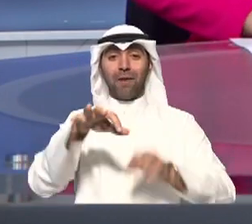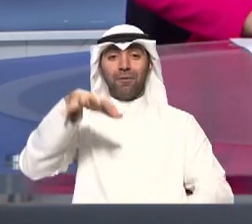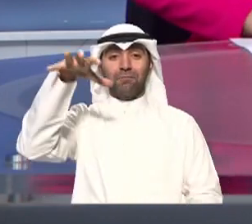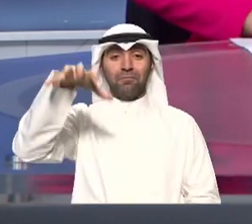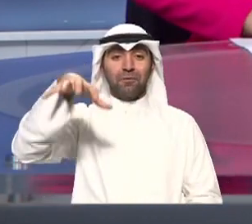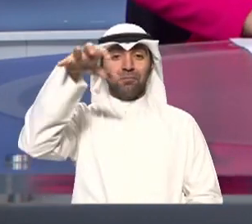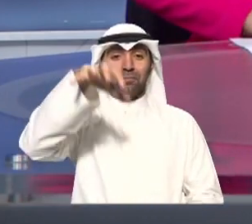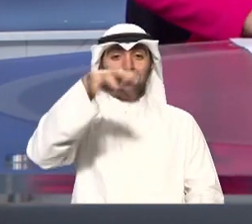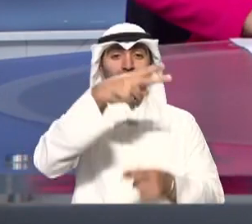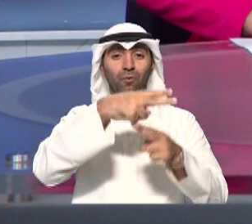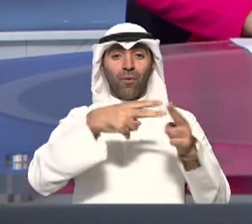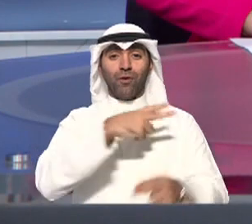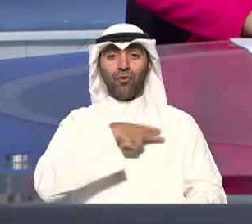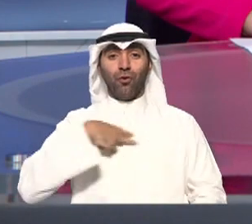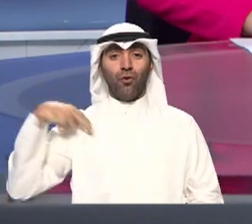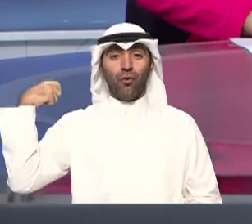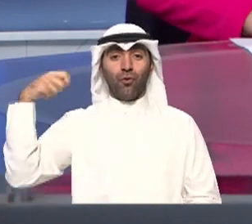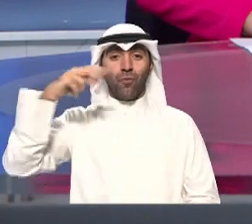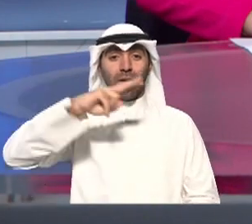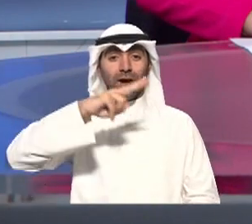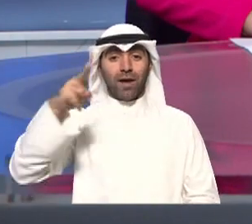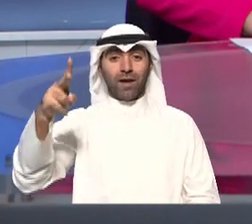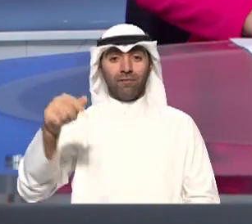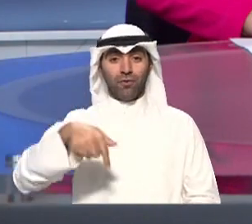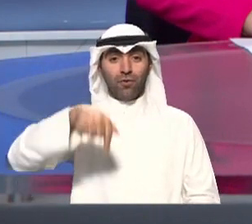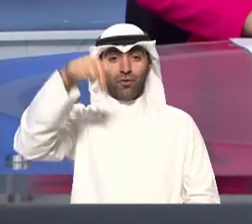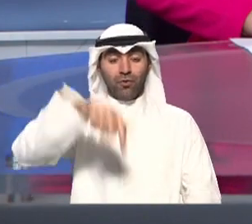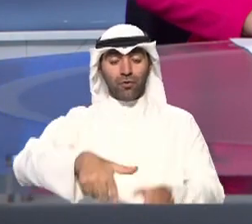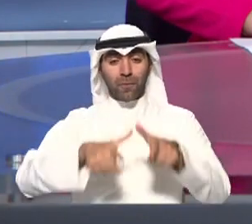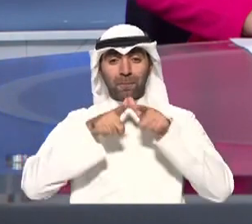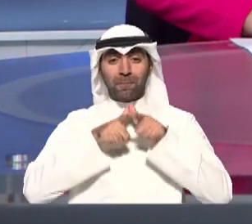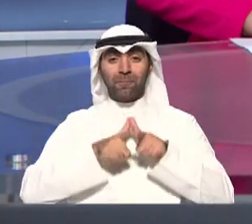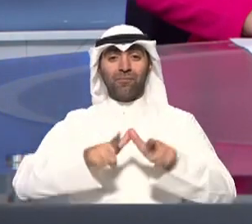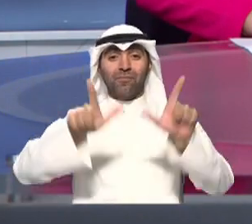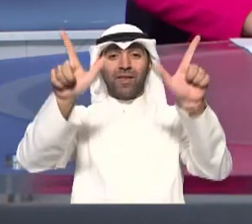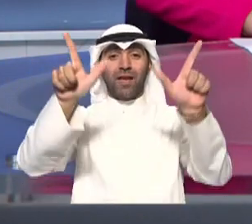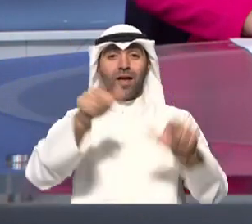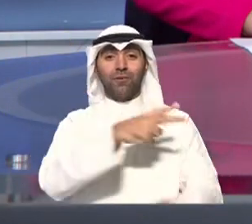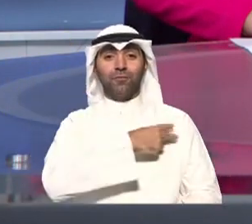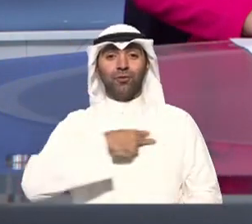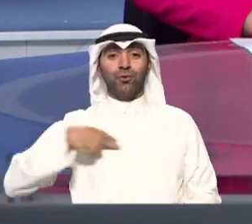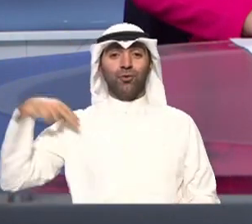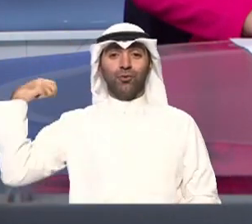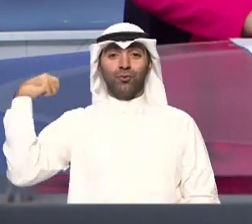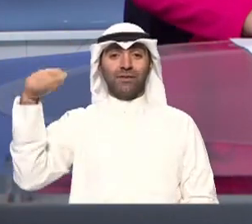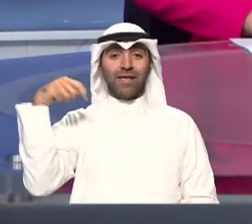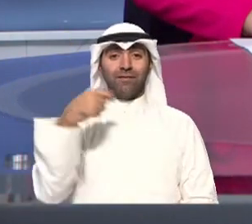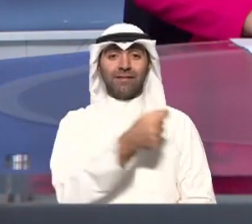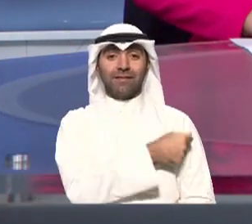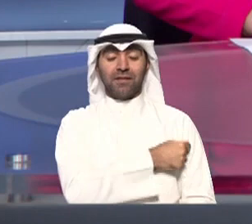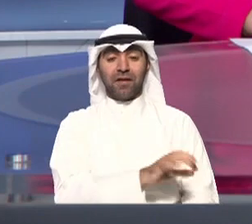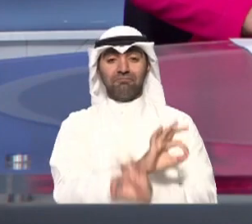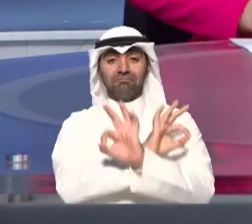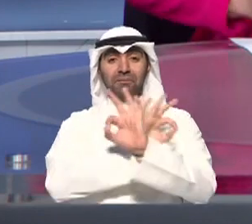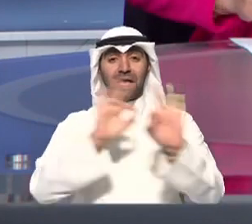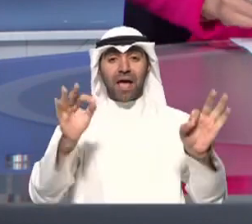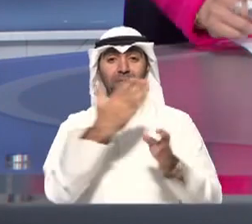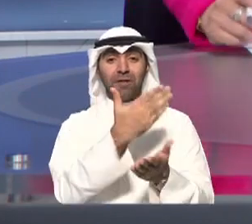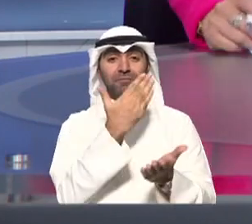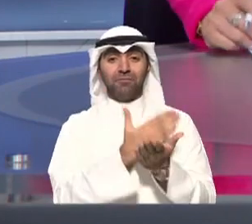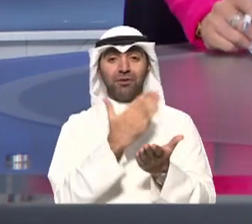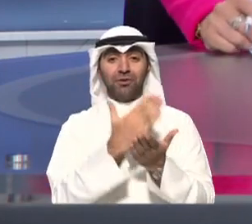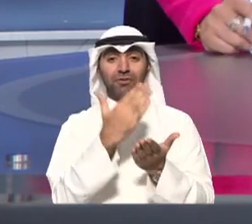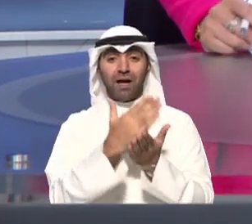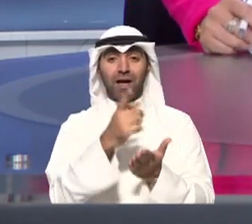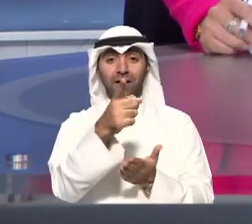المسبقة لمراجعة عيادات مراكز الرعاية الصحية الأولية من خلال الدخول على الموقع الإلكتروني للوزارة. نعم،